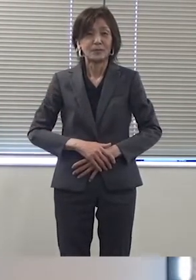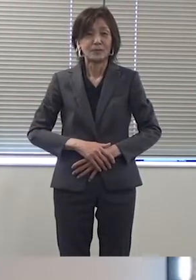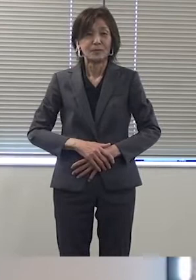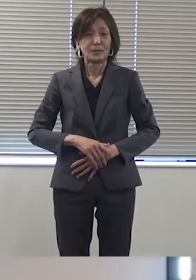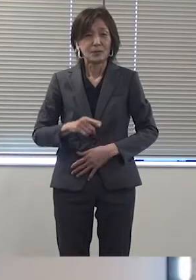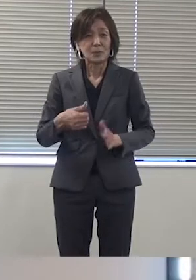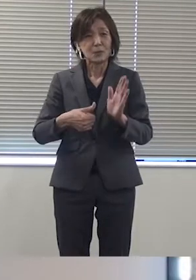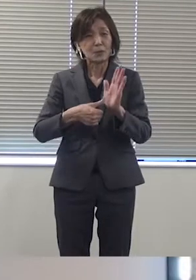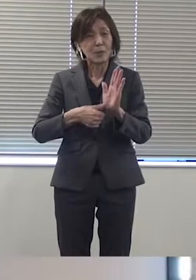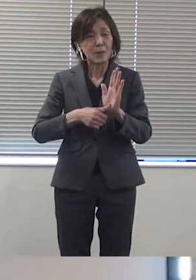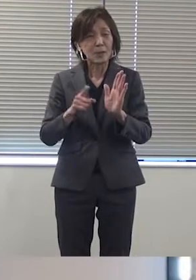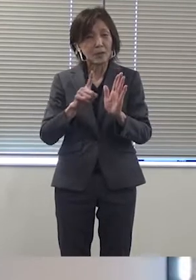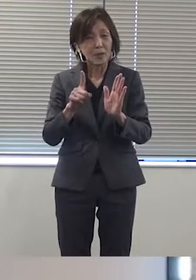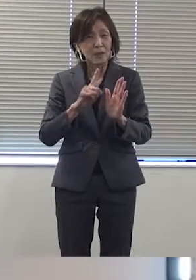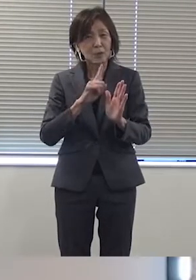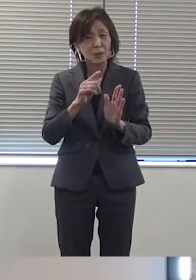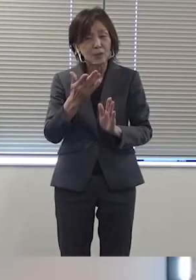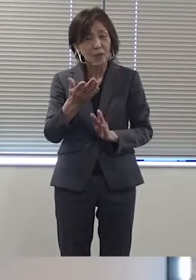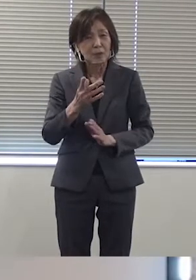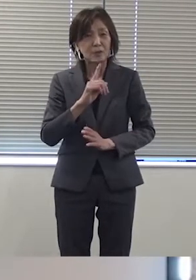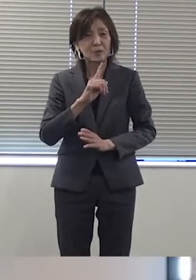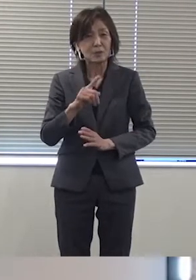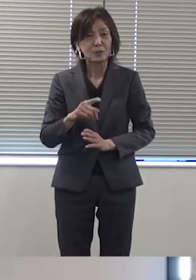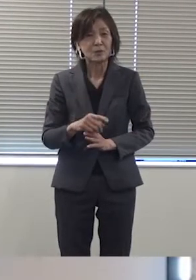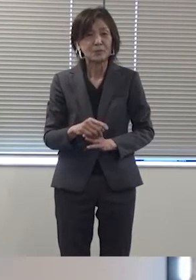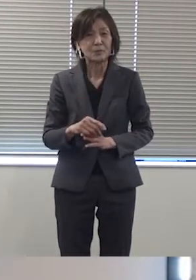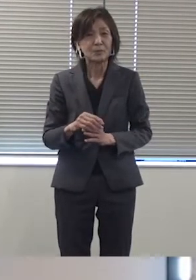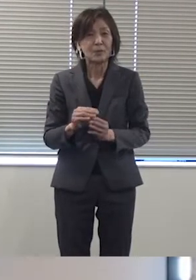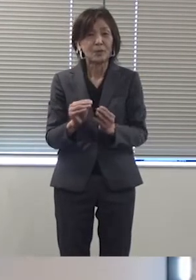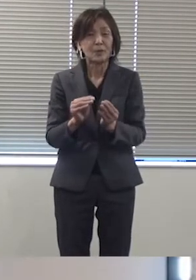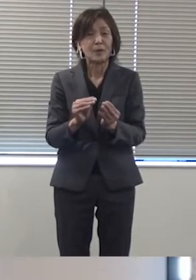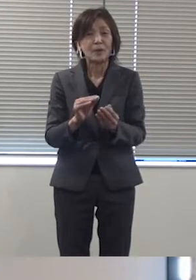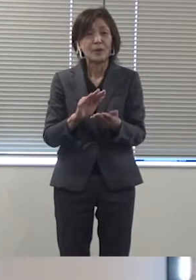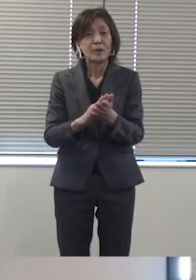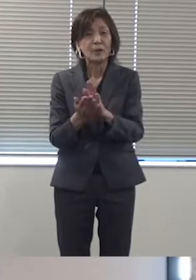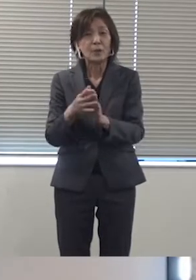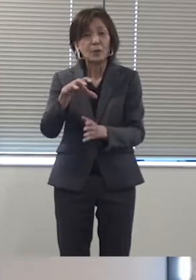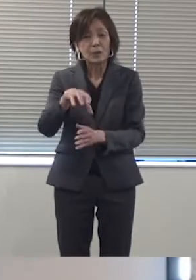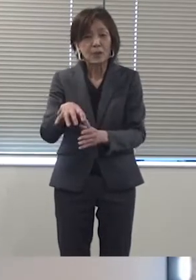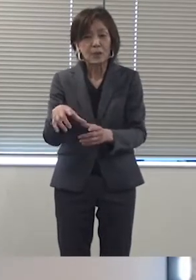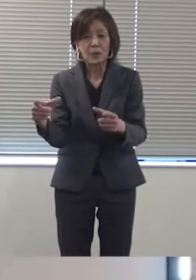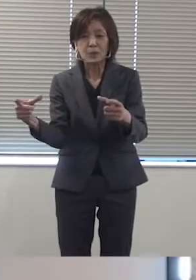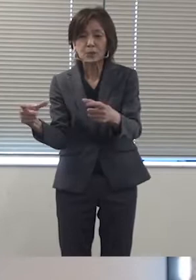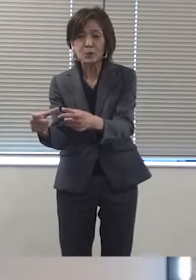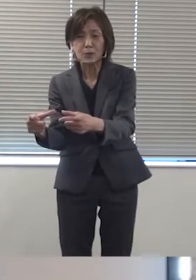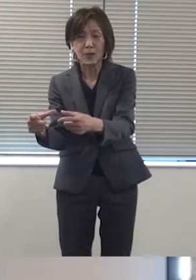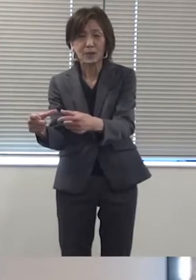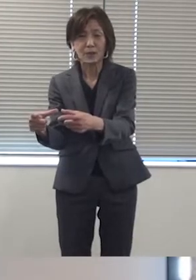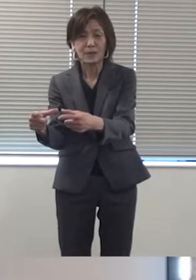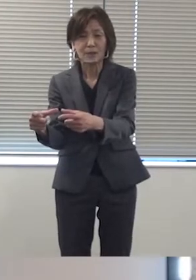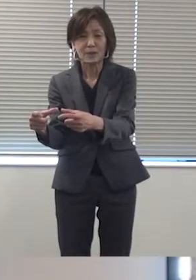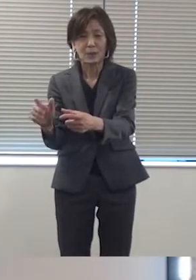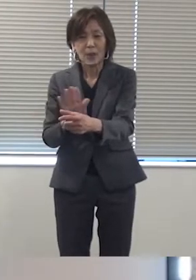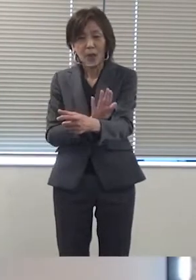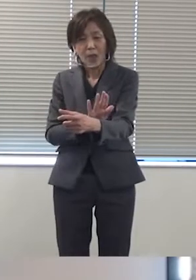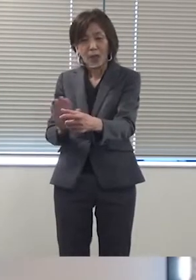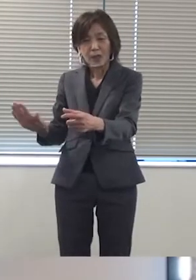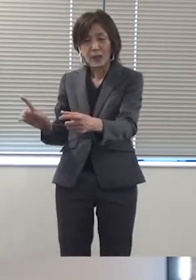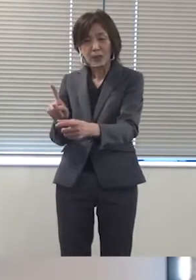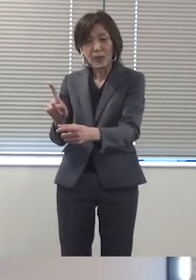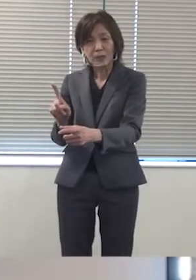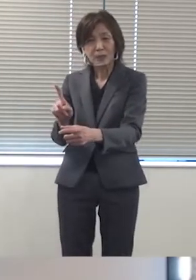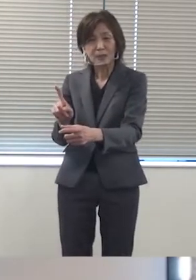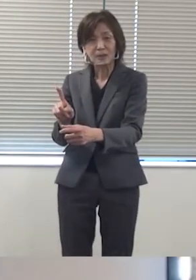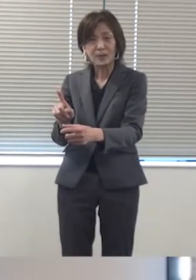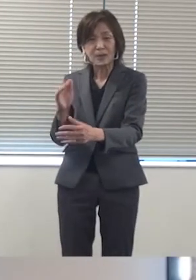ないんですよ。というのは背景に何があったかというと、もう戦後からずっとですね、やっぱり共稼ぎが中心だった